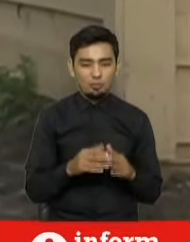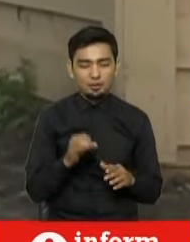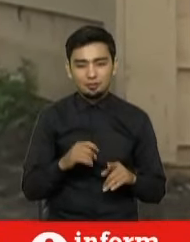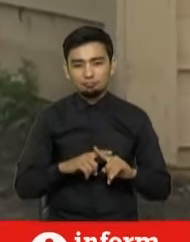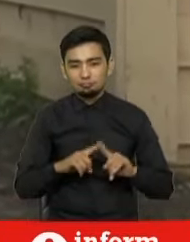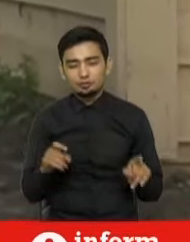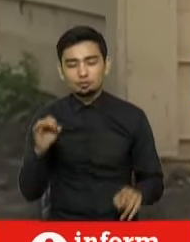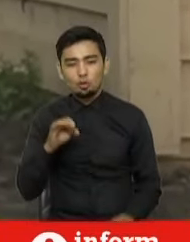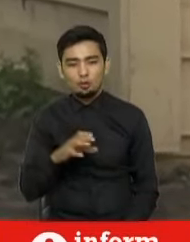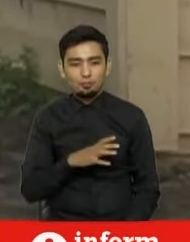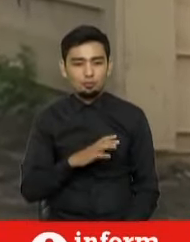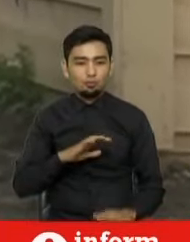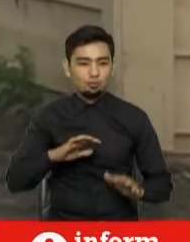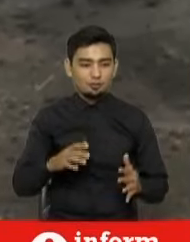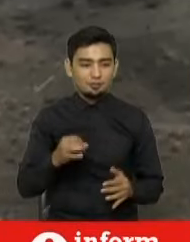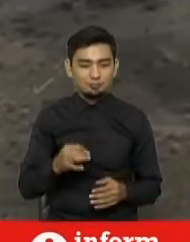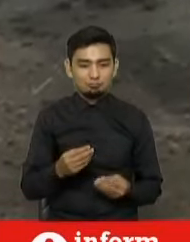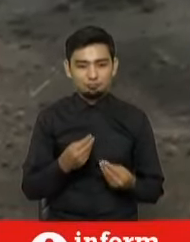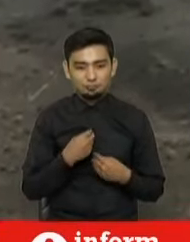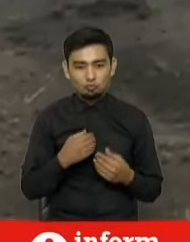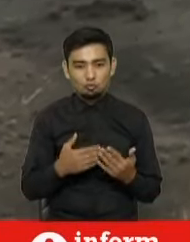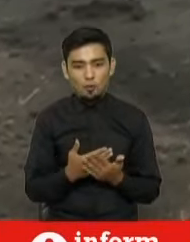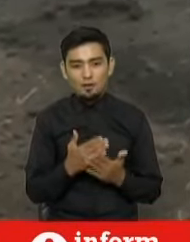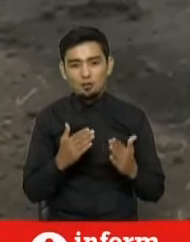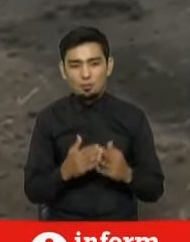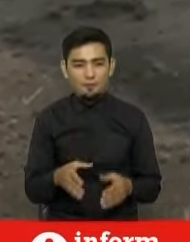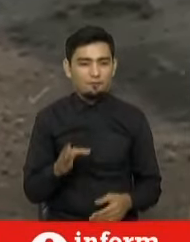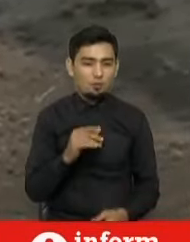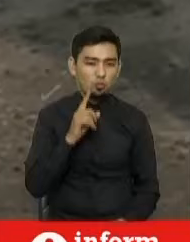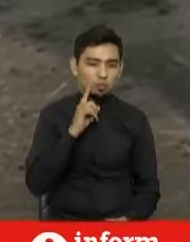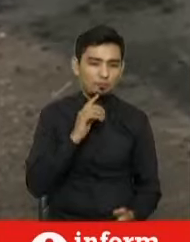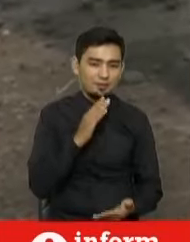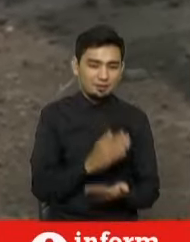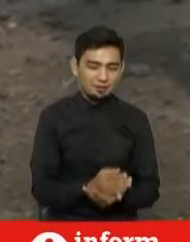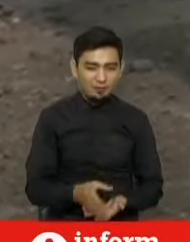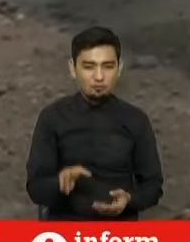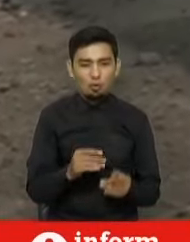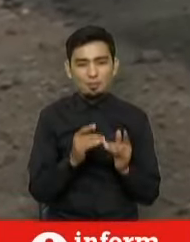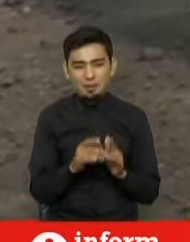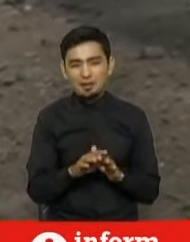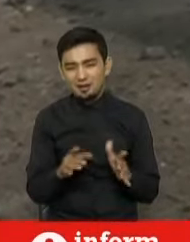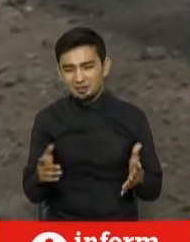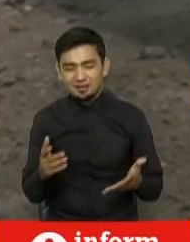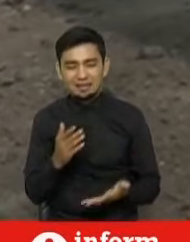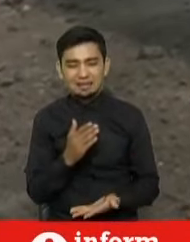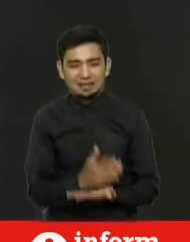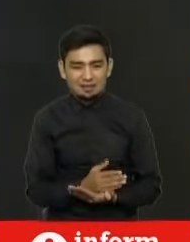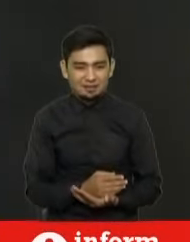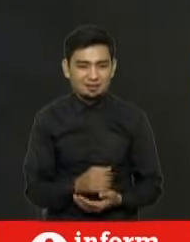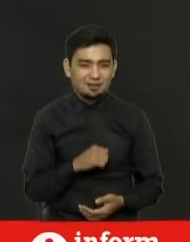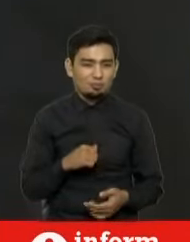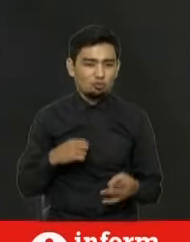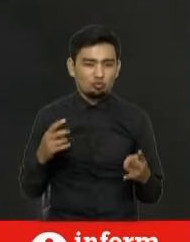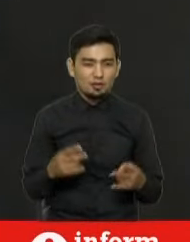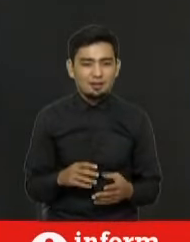такая история получилась. В новом доме все удобства, смотрю. Все мебели есть, самые нуждающие.